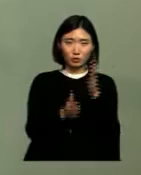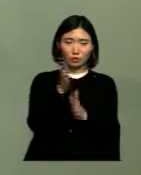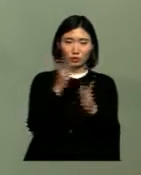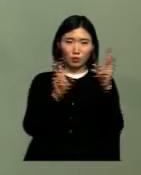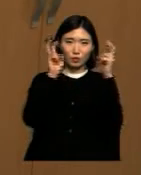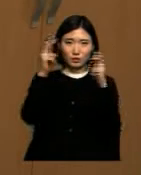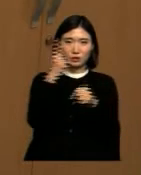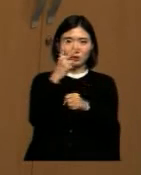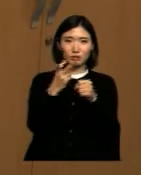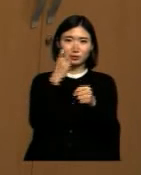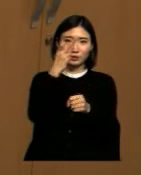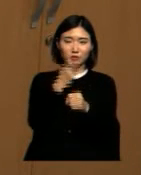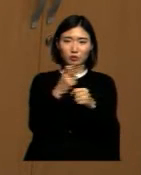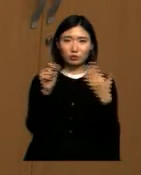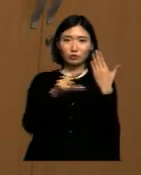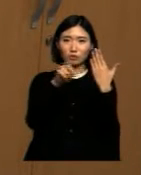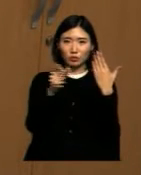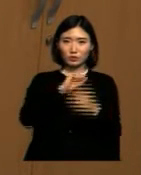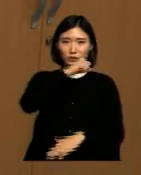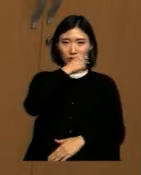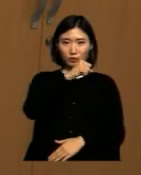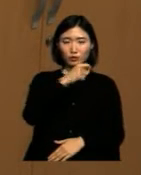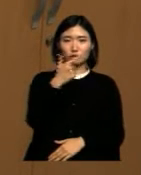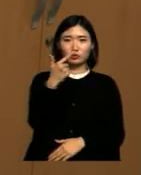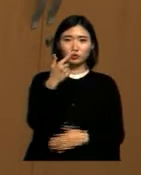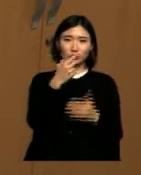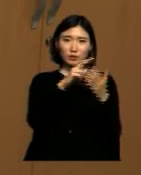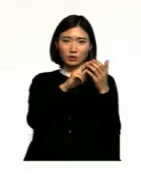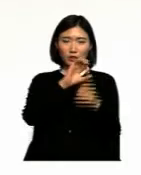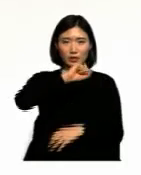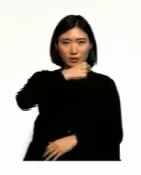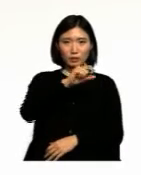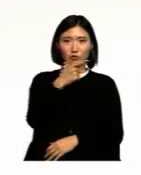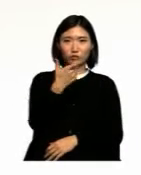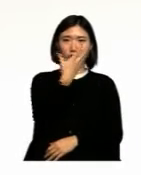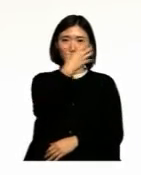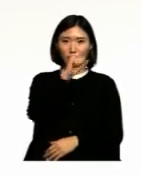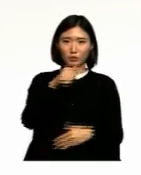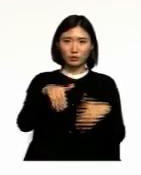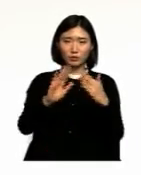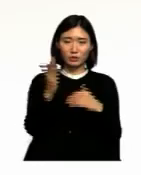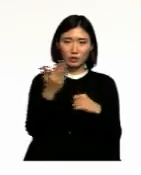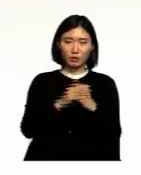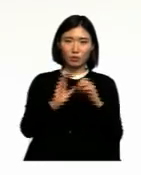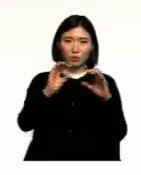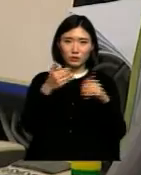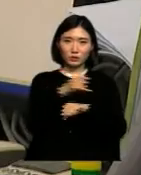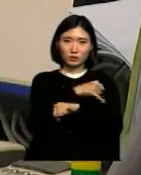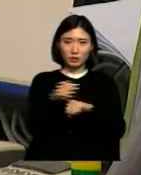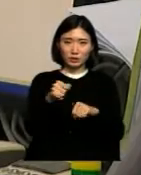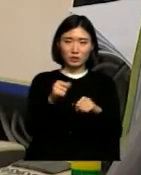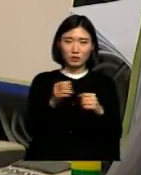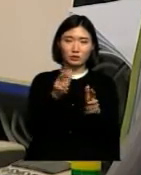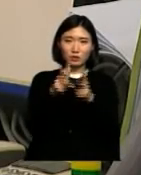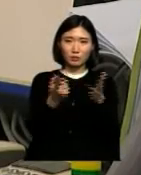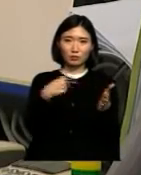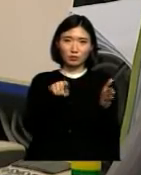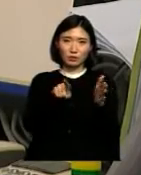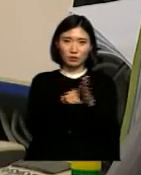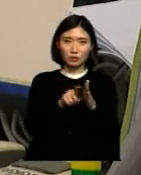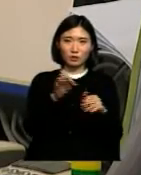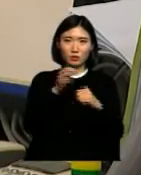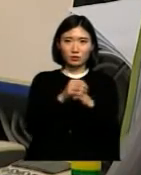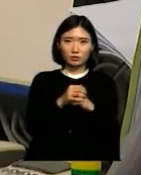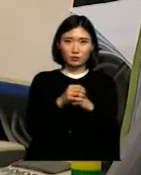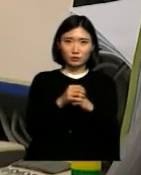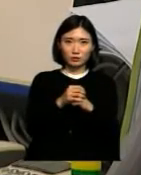구리도시공사는 지난 2012년 9월 자본금 60억 원으로 설립됐습니다. 구리 월드 디자인시티 사업을 위해 공사를